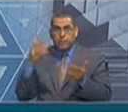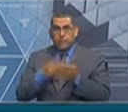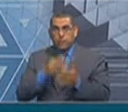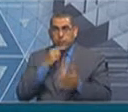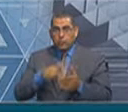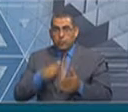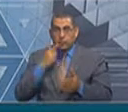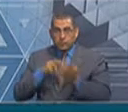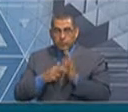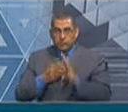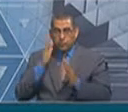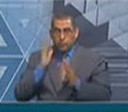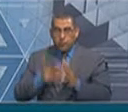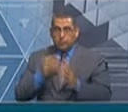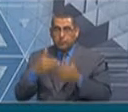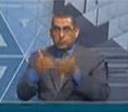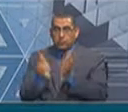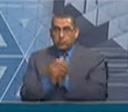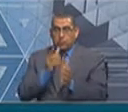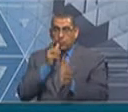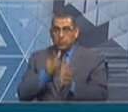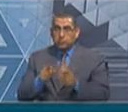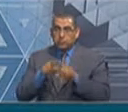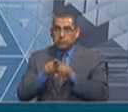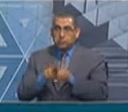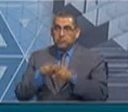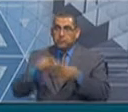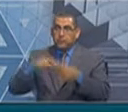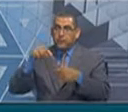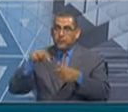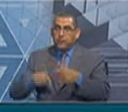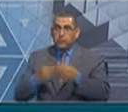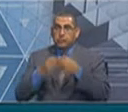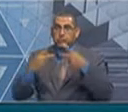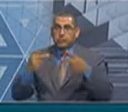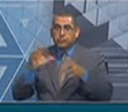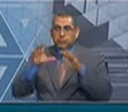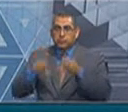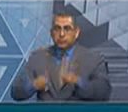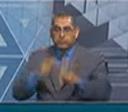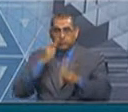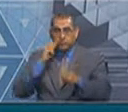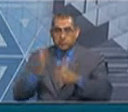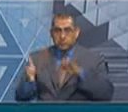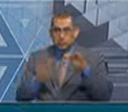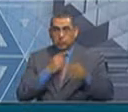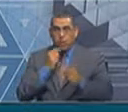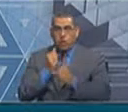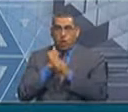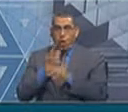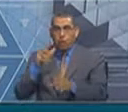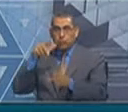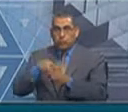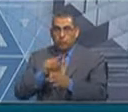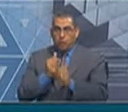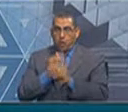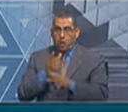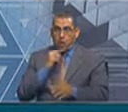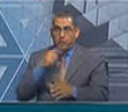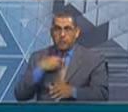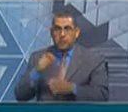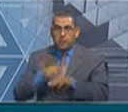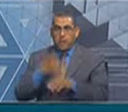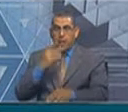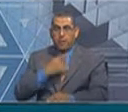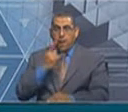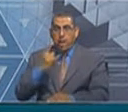أيضا إلى أن المنظمة واكبت في الوقت نفسه إنهاء الاستعمار وروجت للحرية وخففت حدة